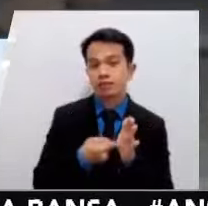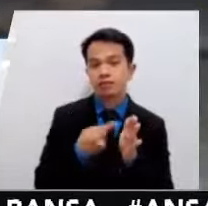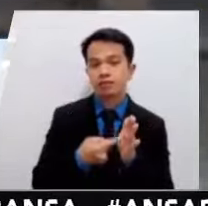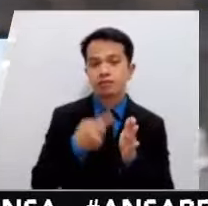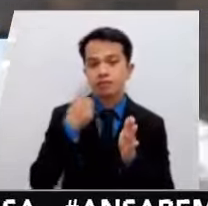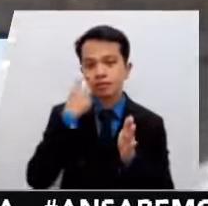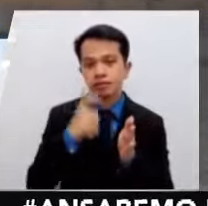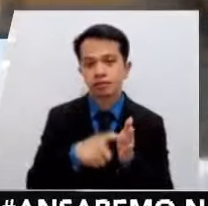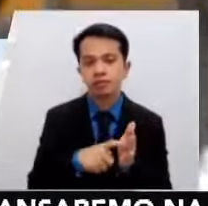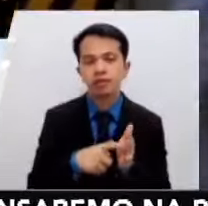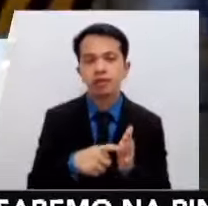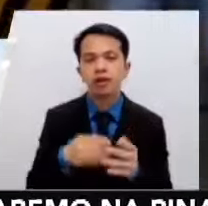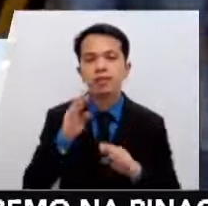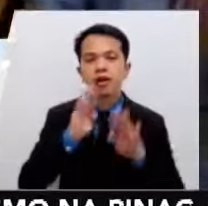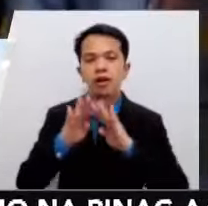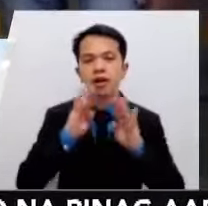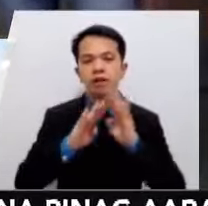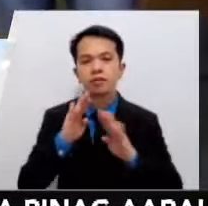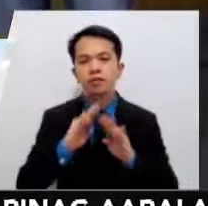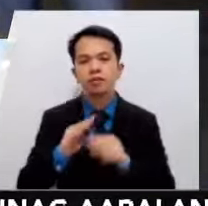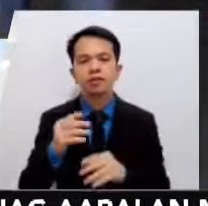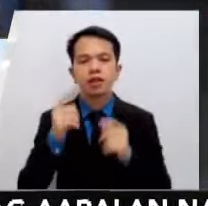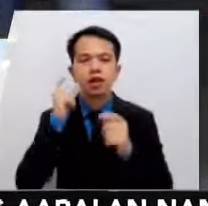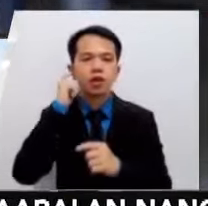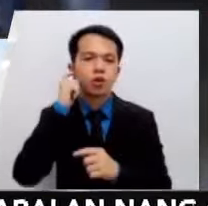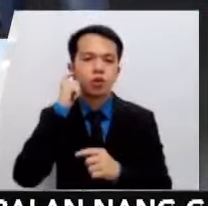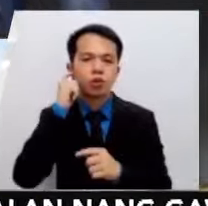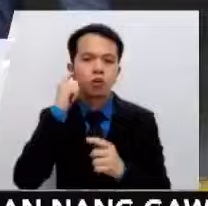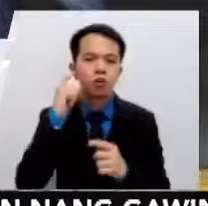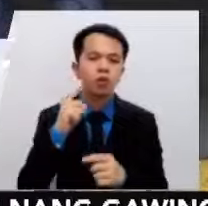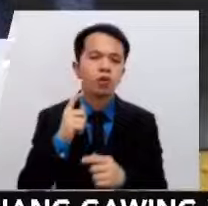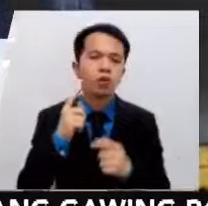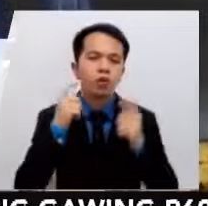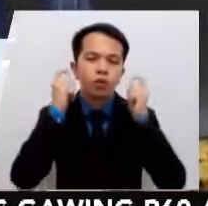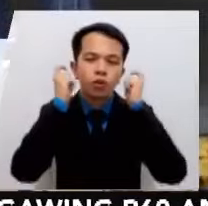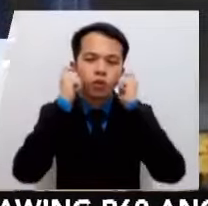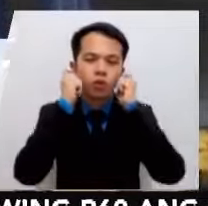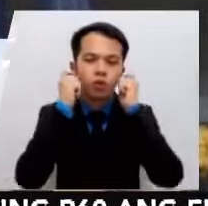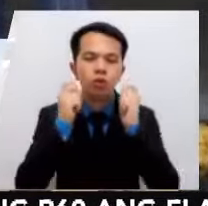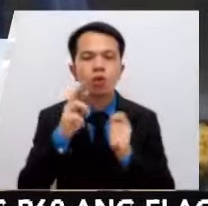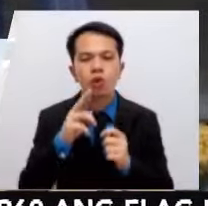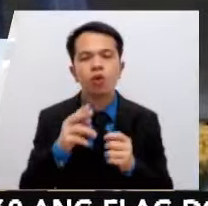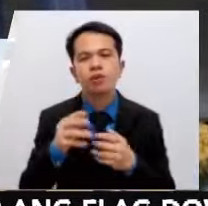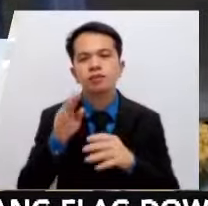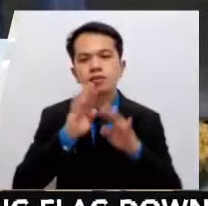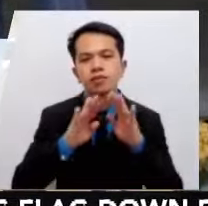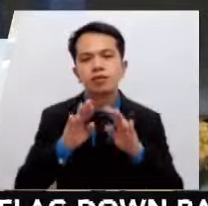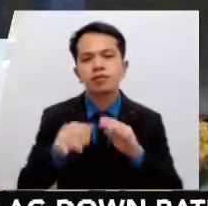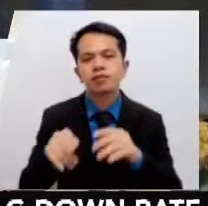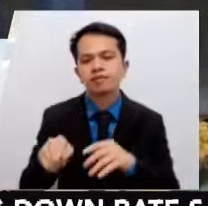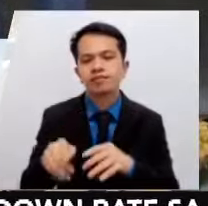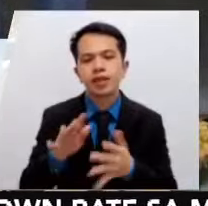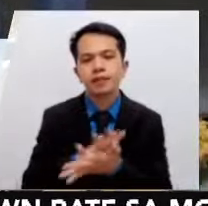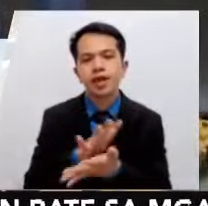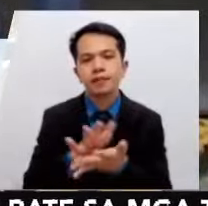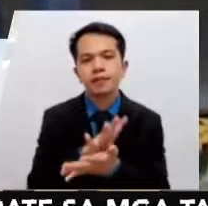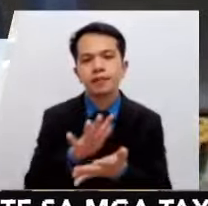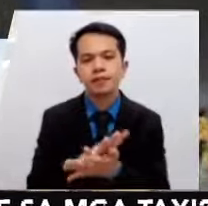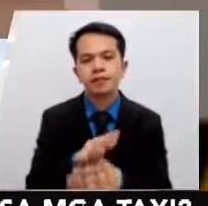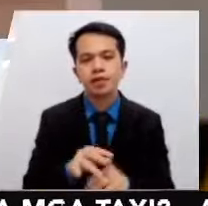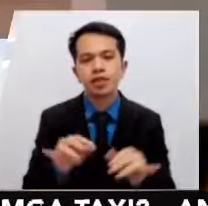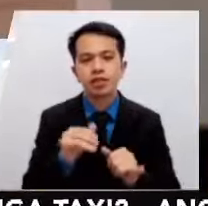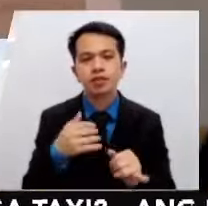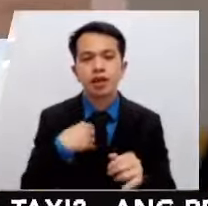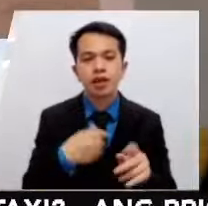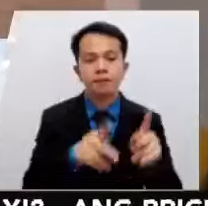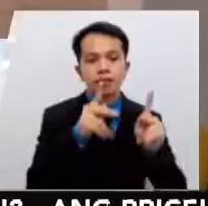yung problema sa headset o earphones o kaya ay merong jamming ng papel doon sa makina. Meron naman daw mga tauhan ng